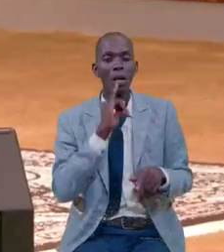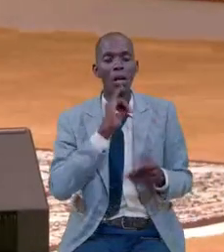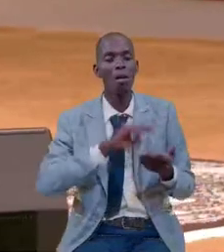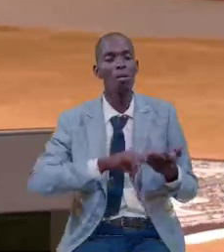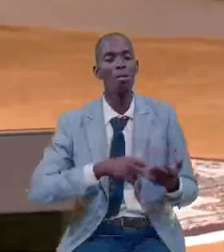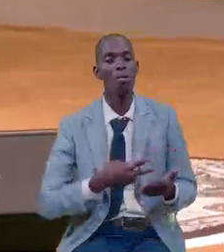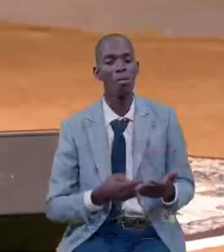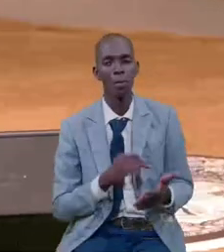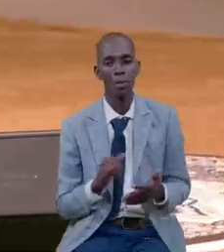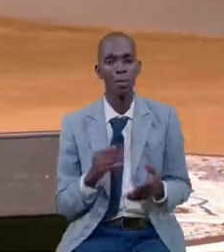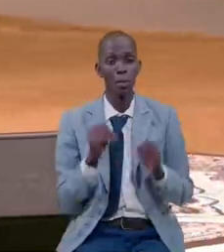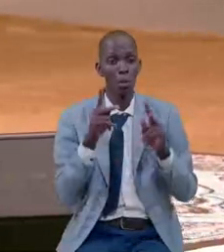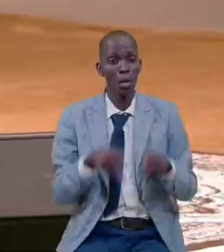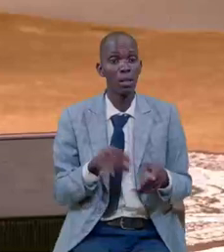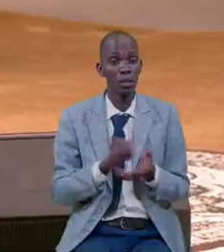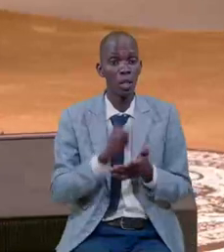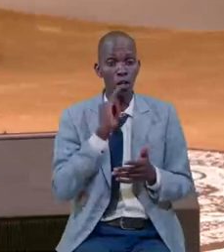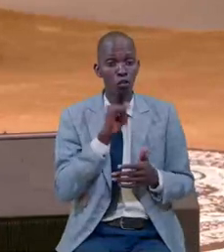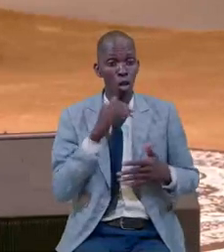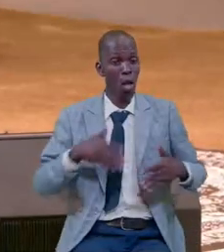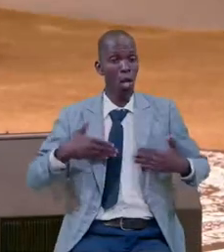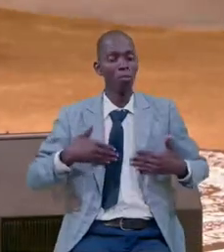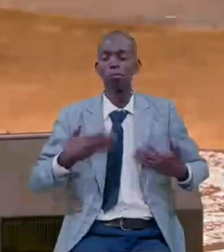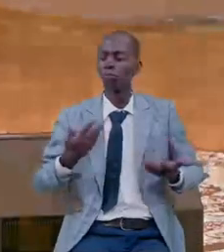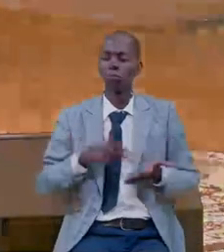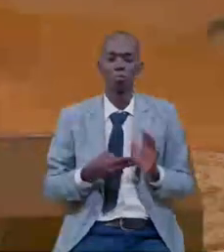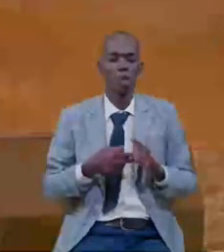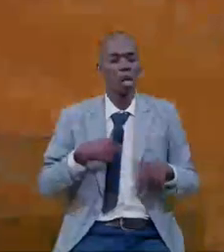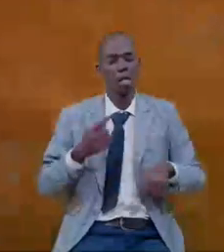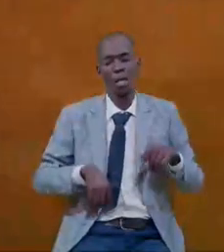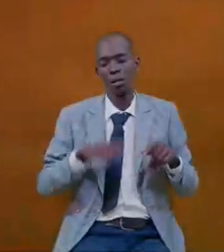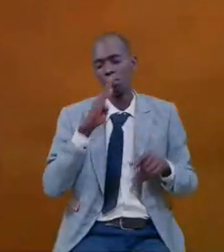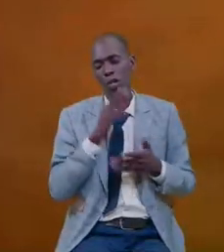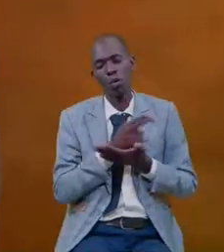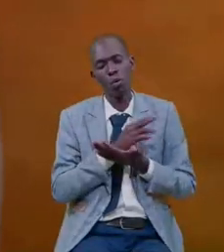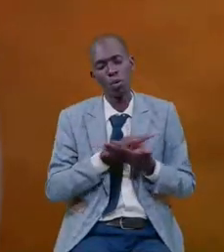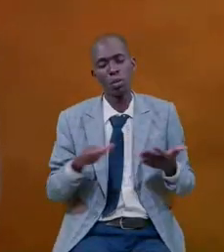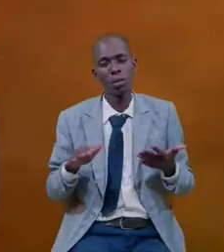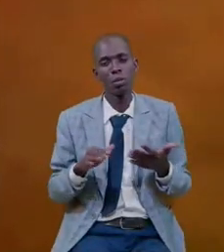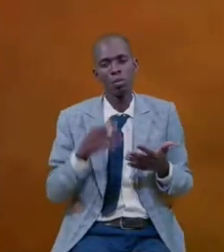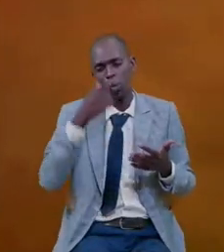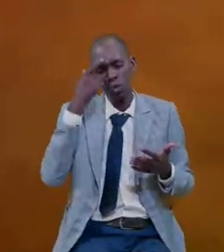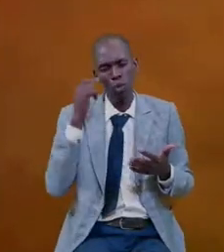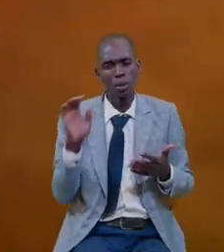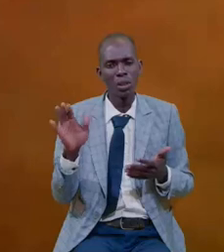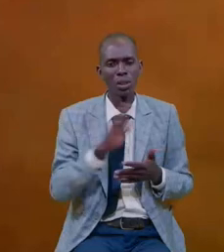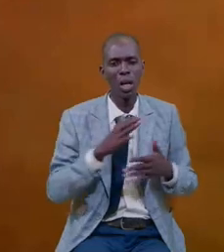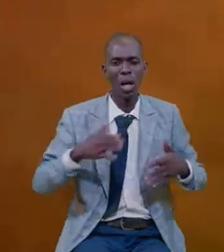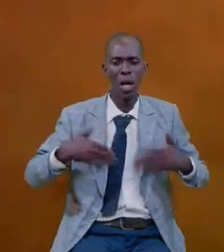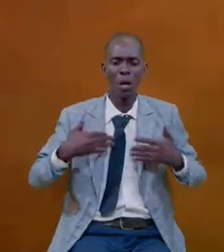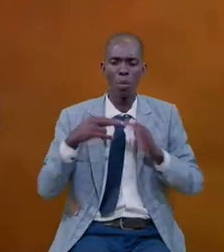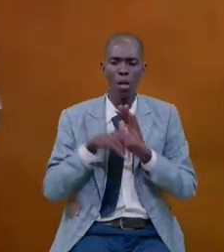L'autre là, s'il n'est pas content, il n'est pas saint, leur joie doit prendre la première